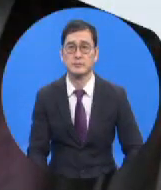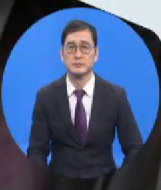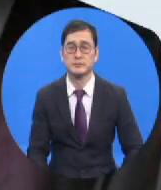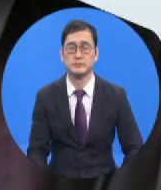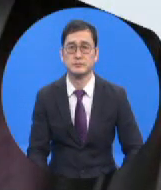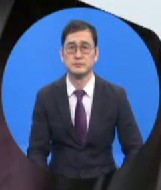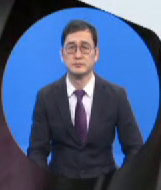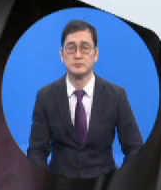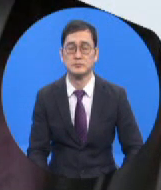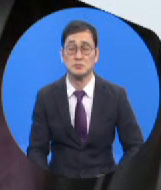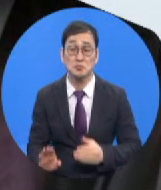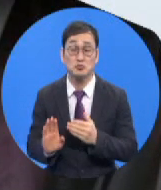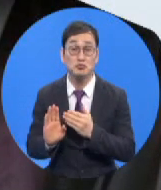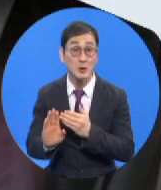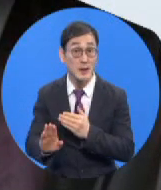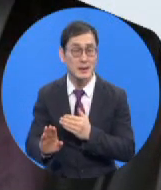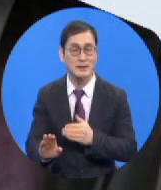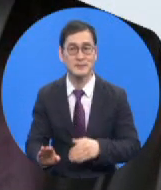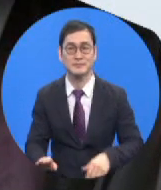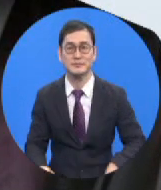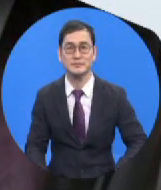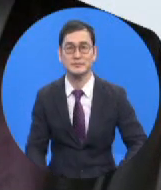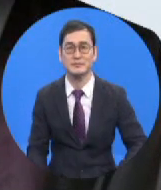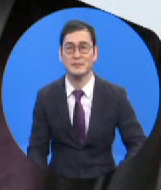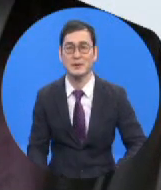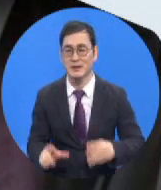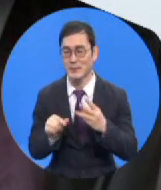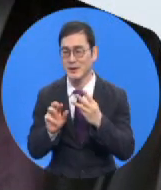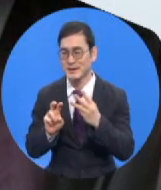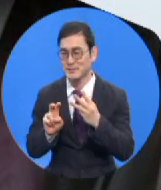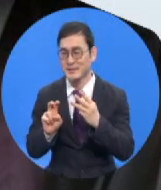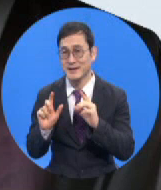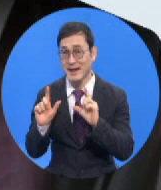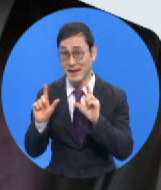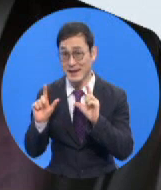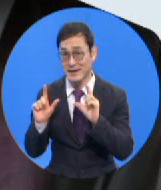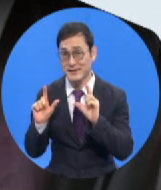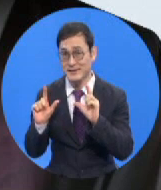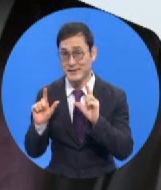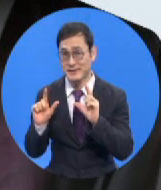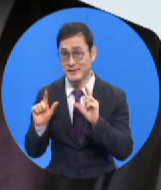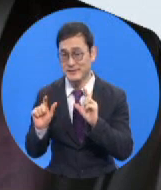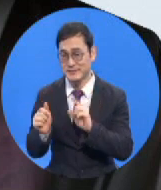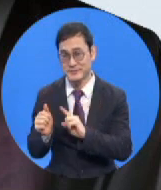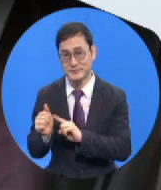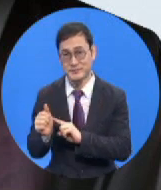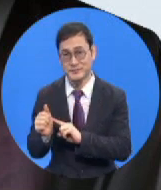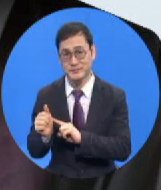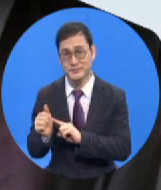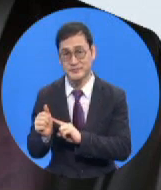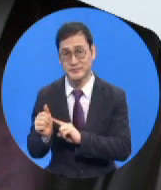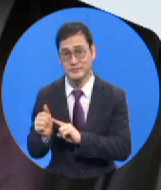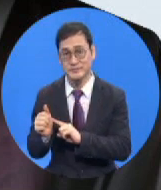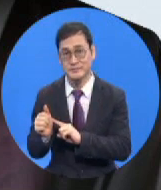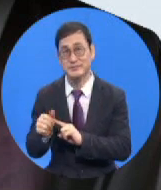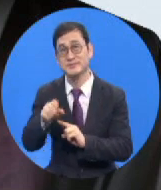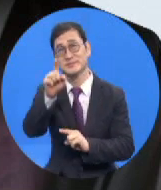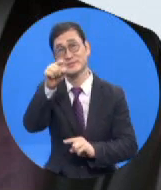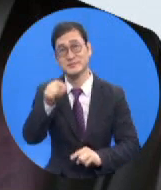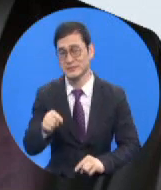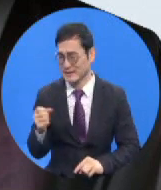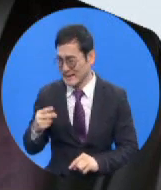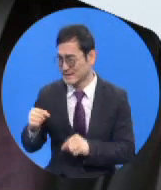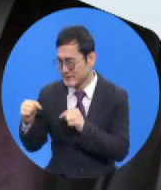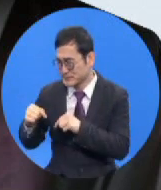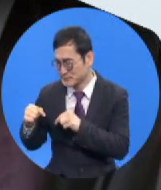그러고 나자 다시 당일 3월 20일 오후 5시 40분경에 이모 검사는 대검에 저희 팀도 다시